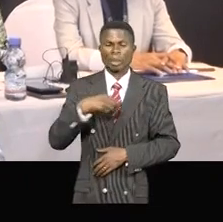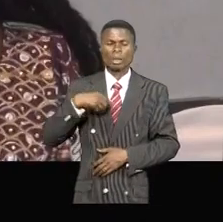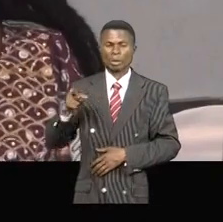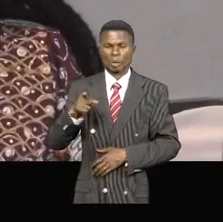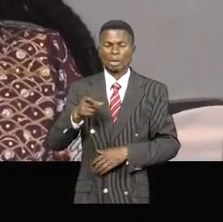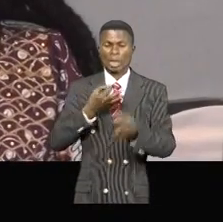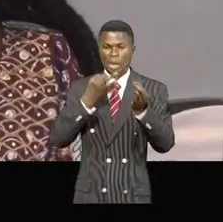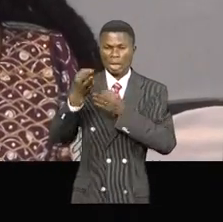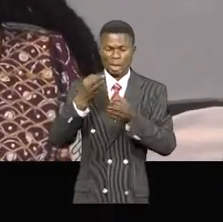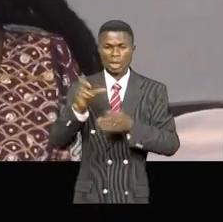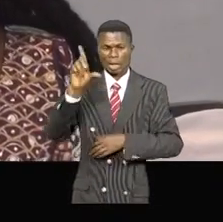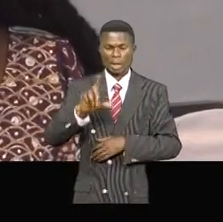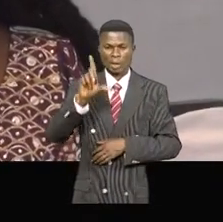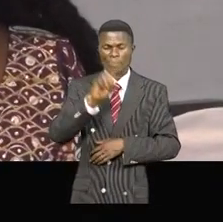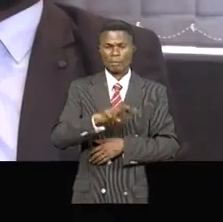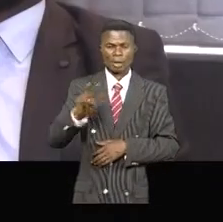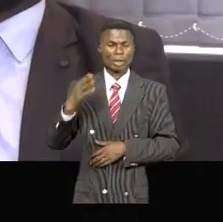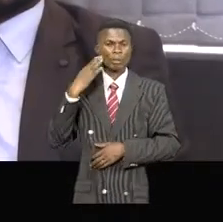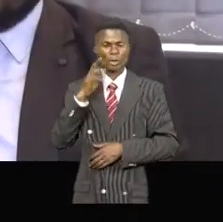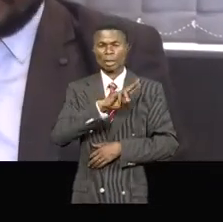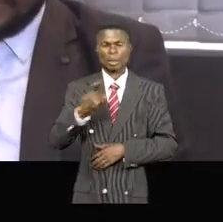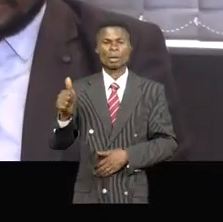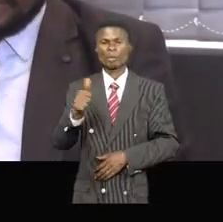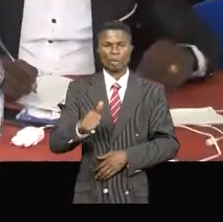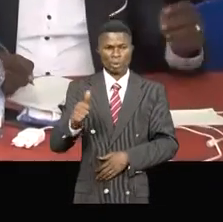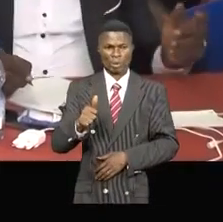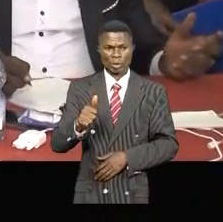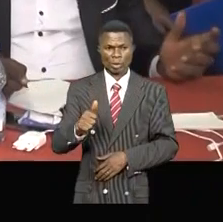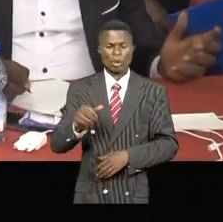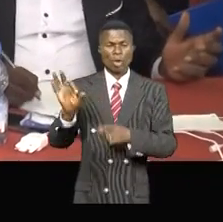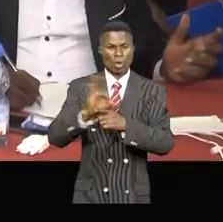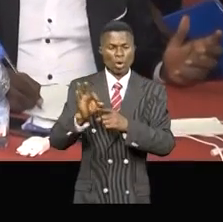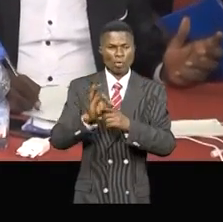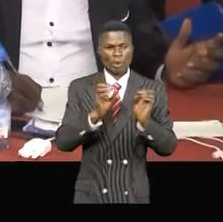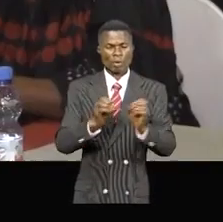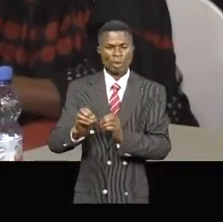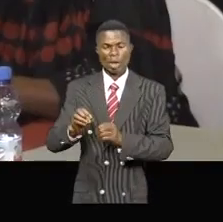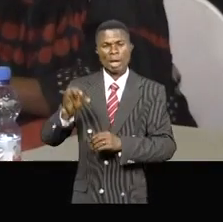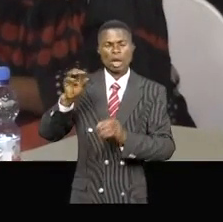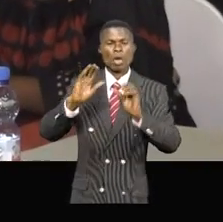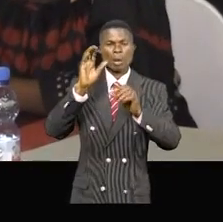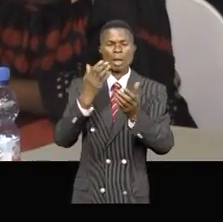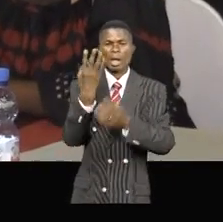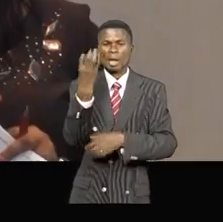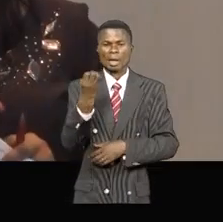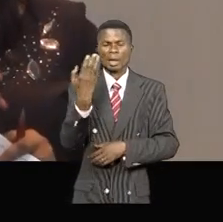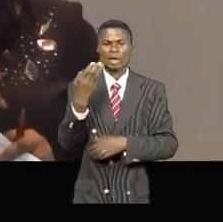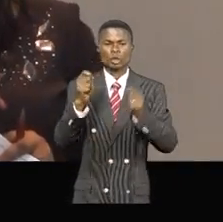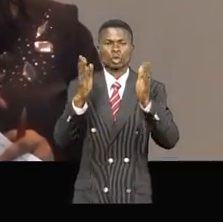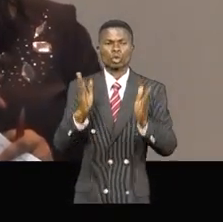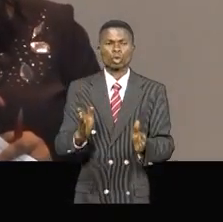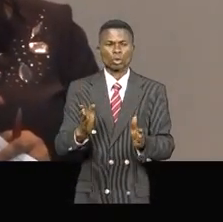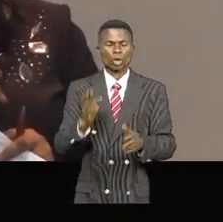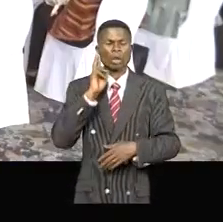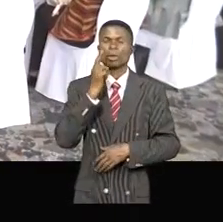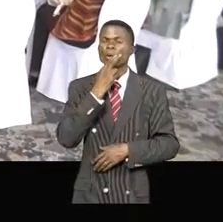donné le go ce lundi 22 mars 2021 à une série de formations en faveur d'une quarantaine de journalistes à l'Hôtel